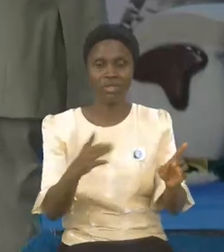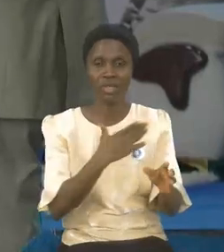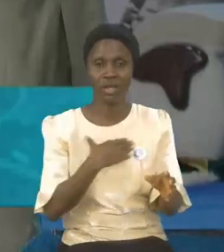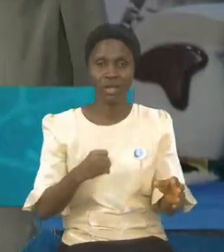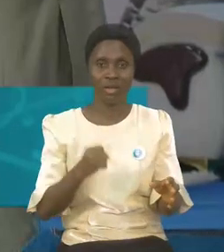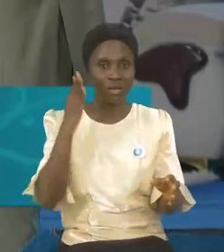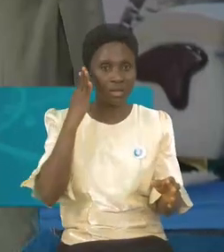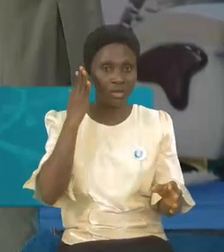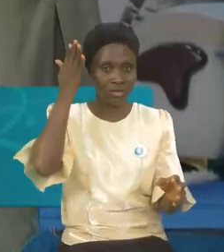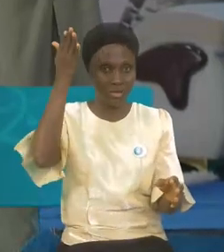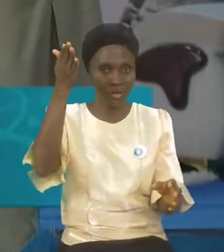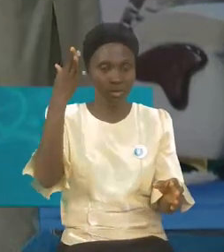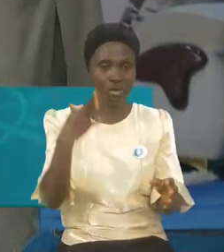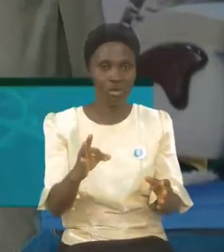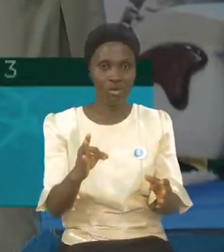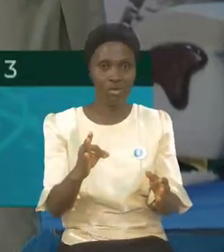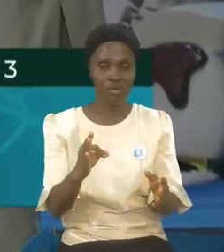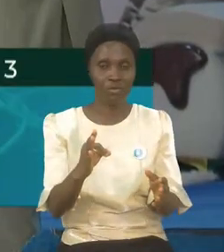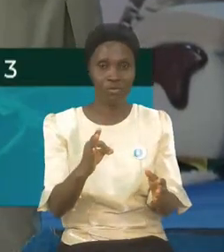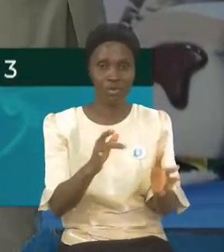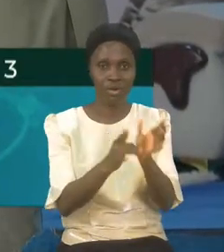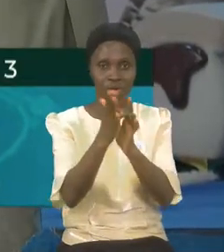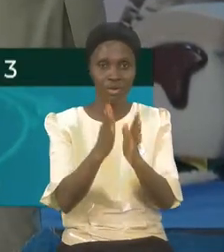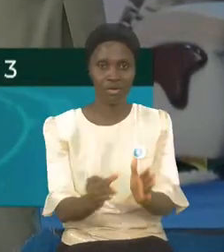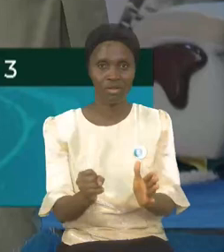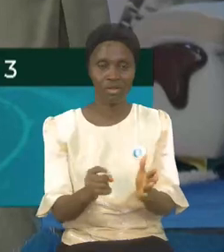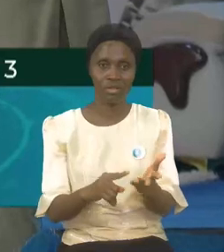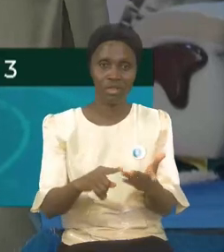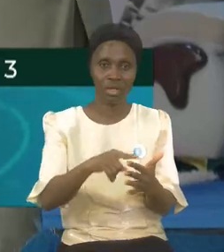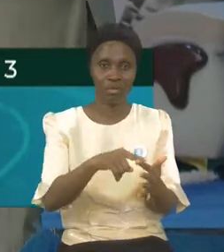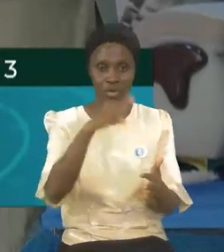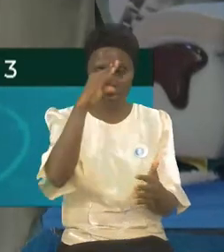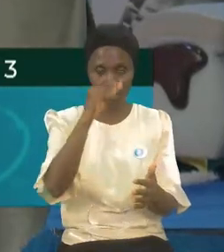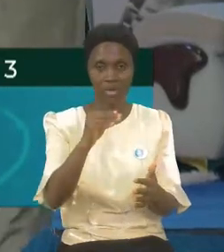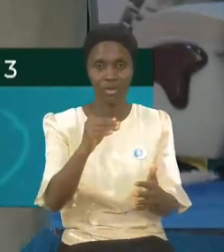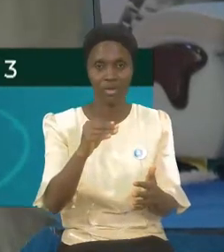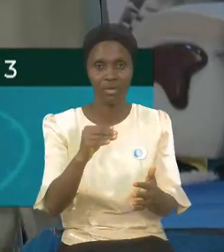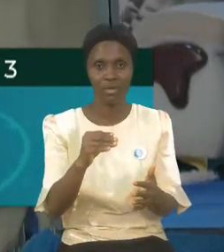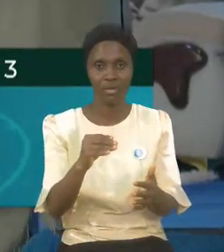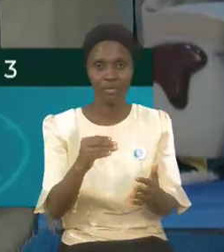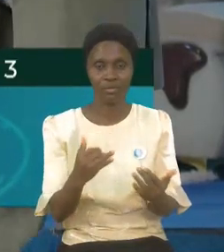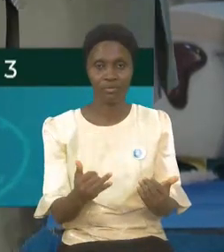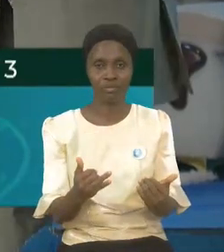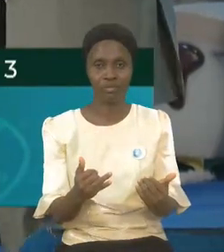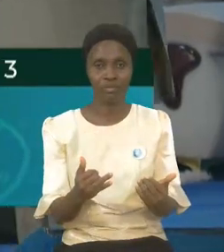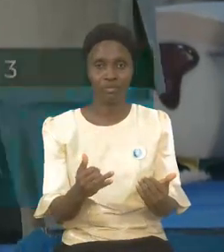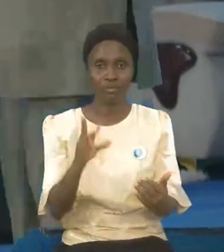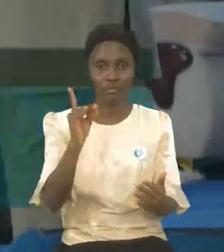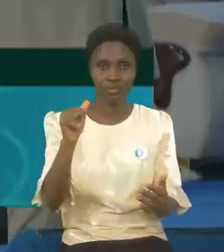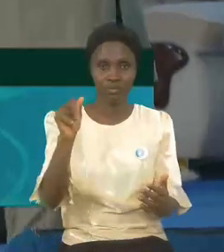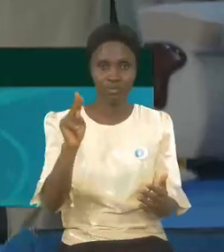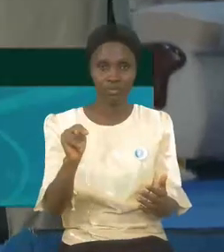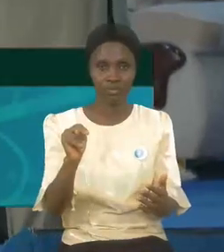la destinée des saints parmi les hommes. La délivrance et la destinée.